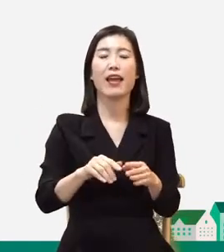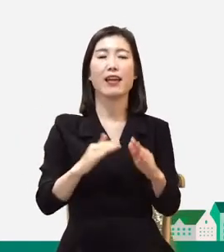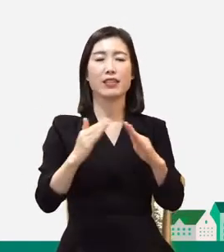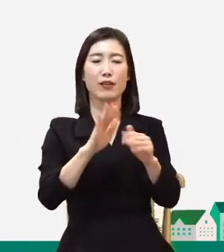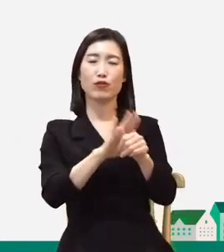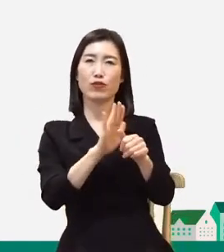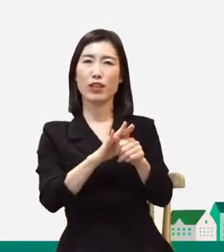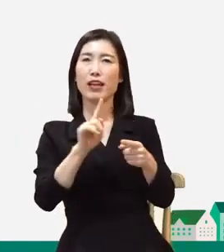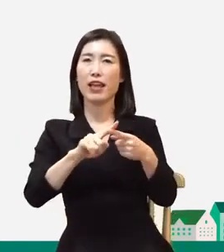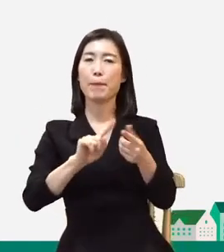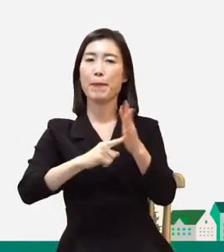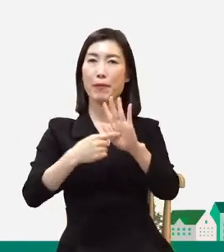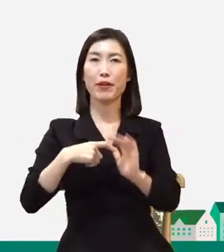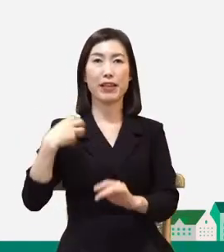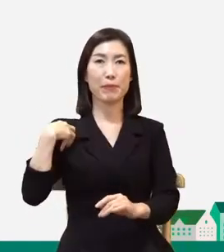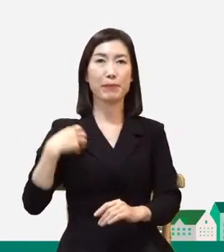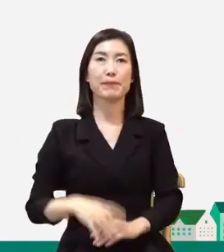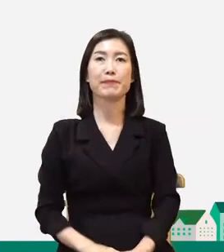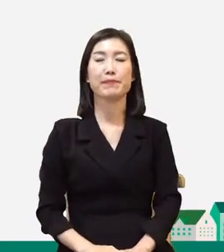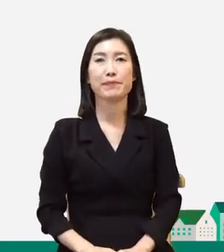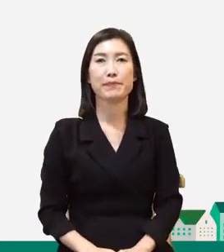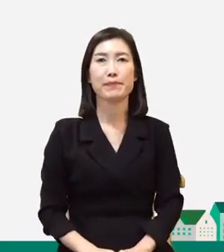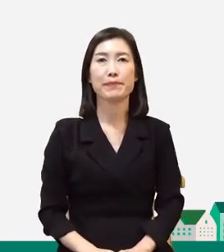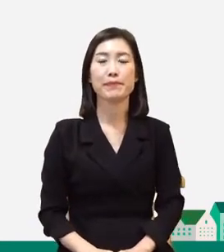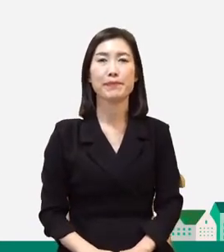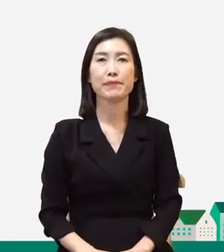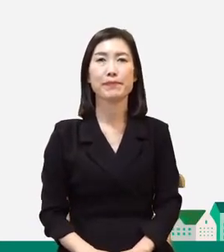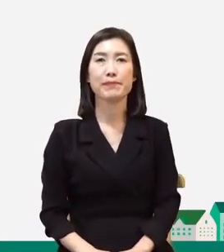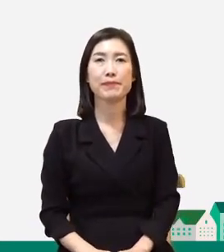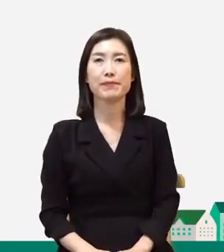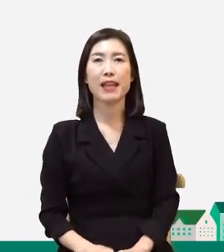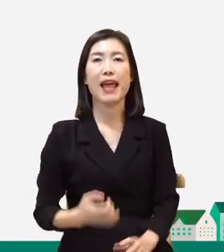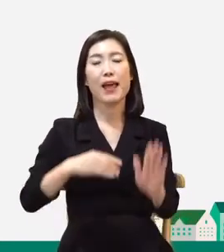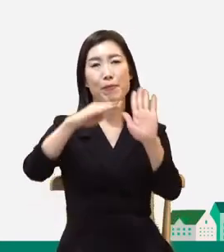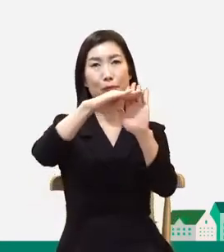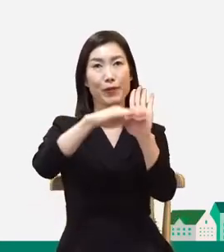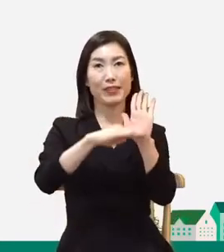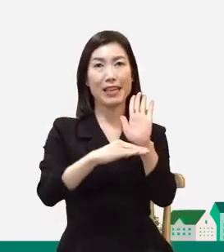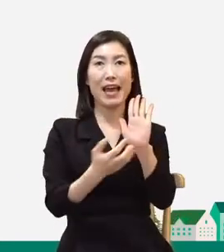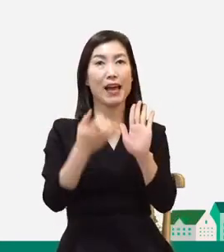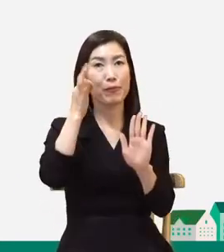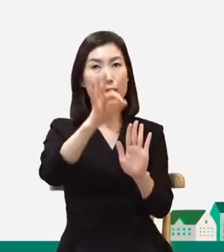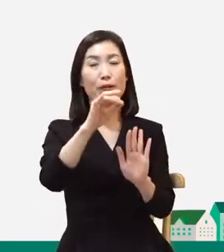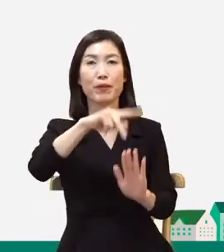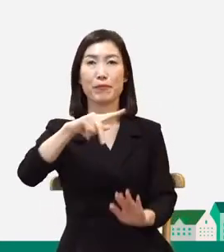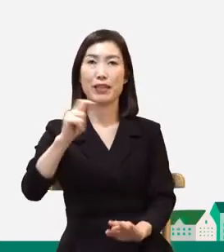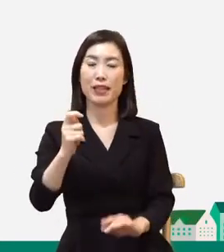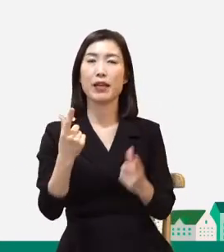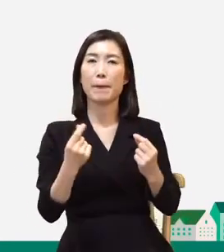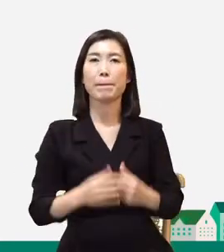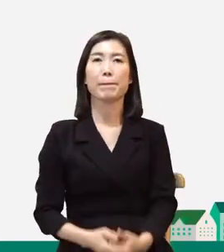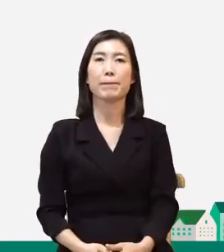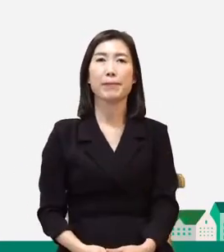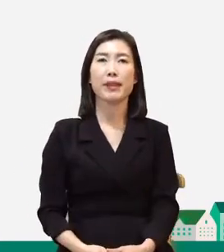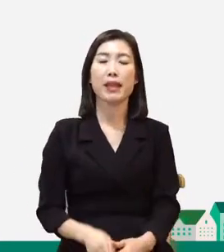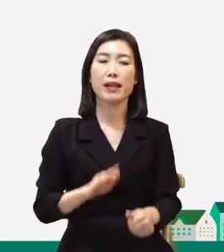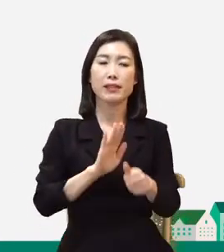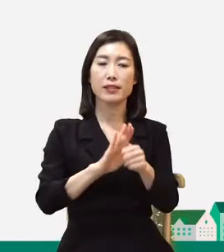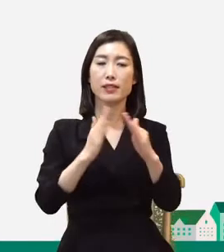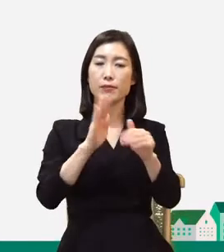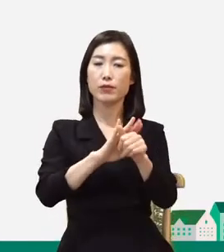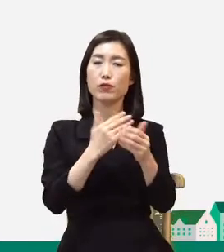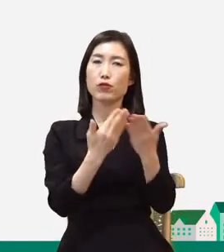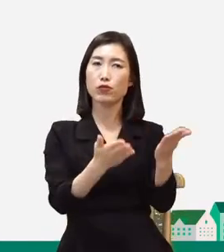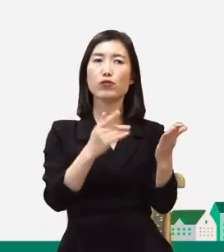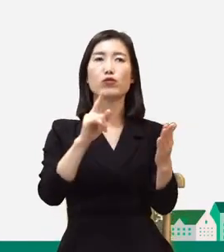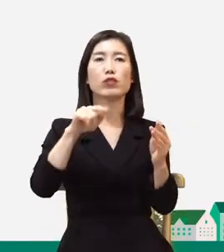지원주택이란 주제로 발표하겠습니다. 발표 목차는 다음과 같습니다. 행선우집이 생각하는 지원주택이란 어떤 거고